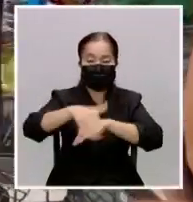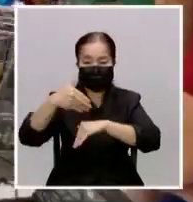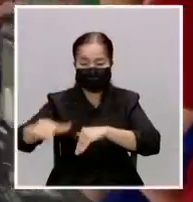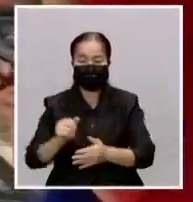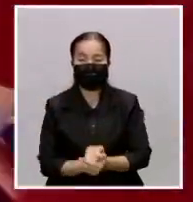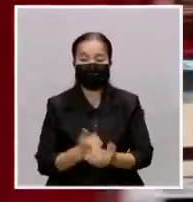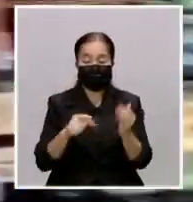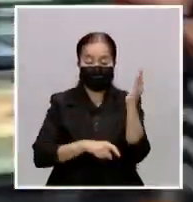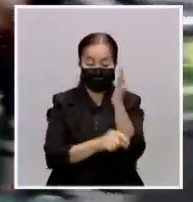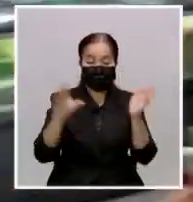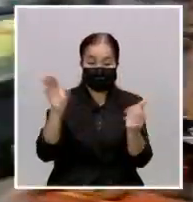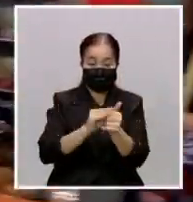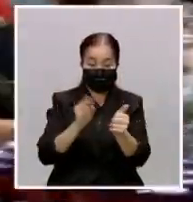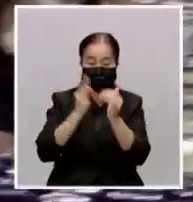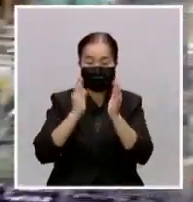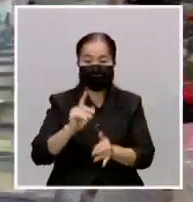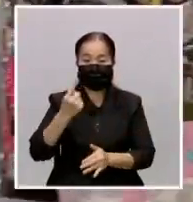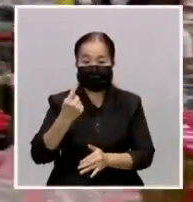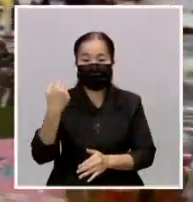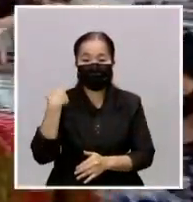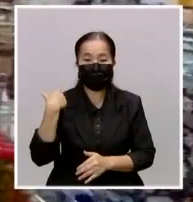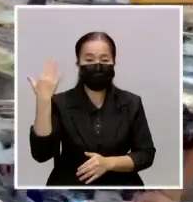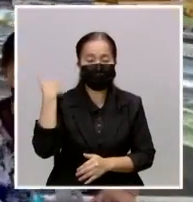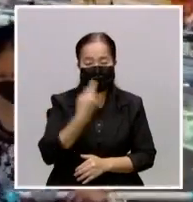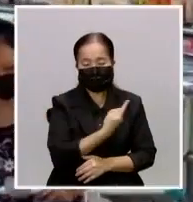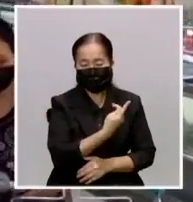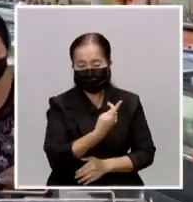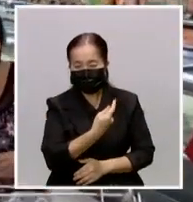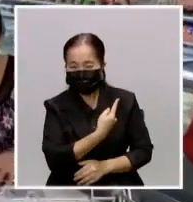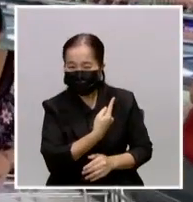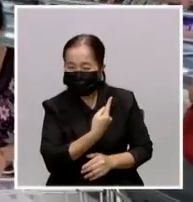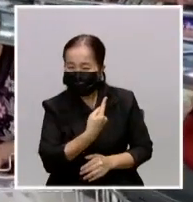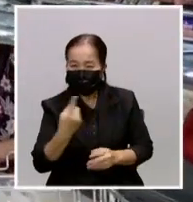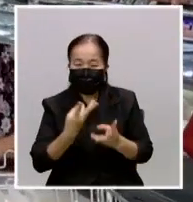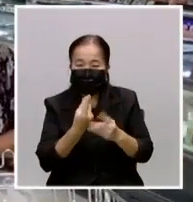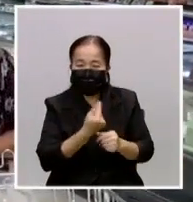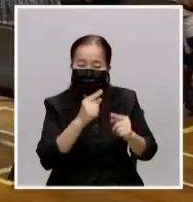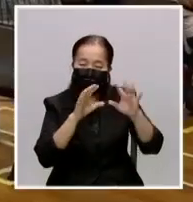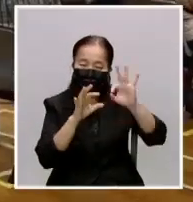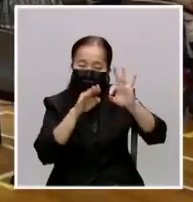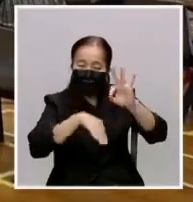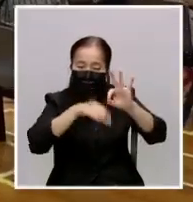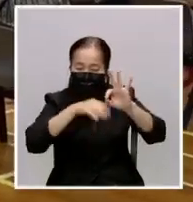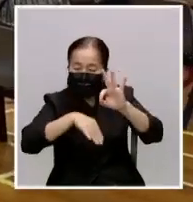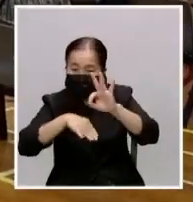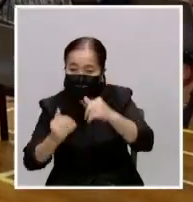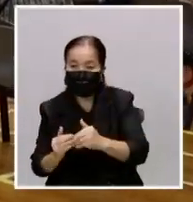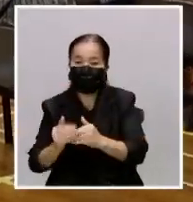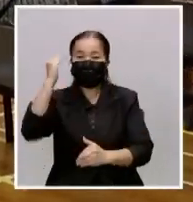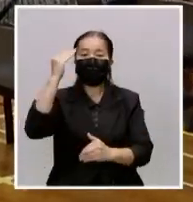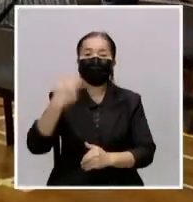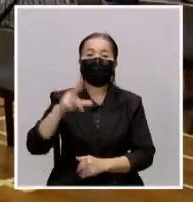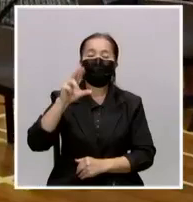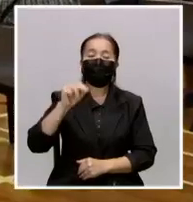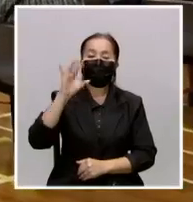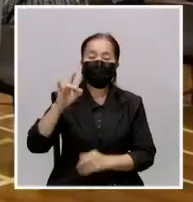ชื้อใหม่รายวันเป็นตัวเลขหลักเดียวหรือแทบไม่มีเลยมาหลายเดือนแล้วแต่การกลับมาพบผู้ติดเชื้อเพิ่มขึ้น